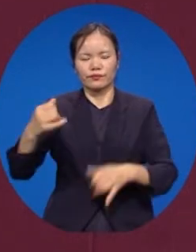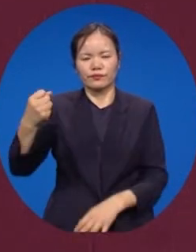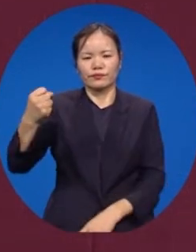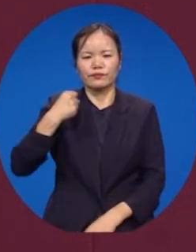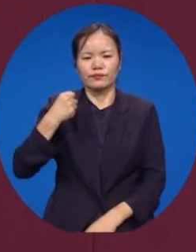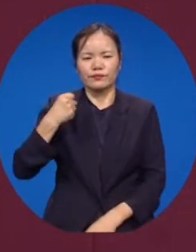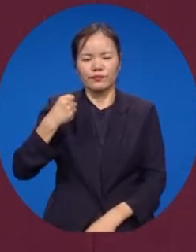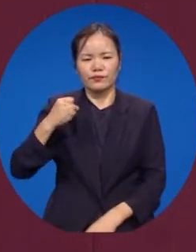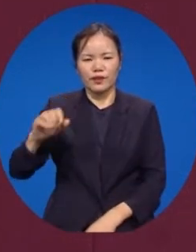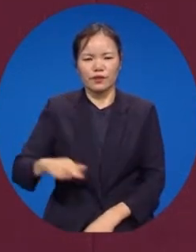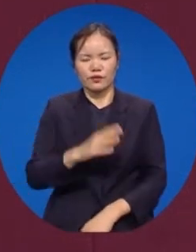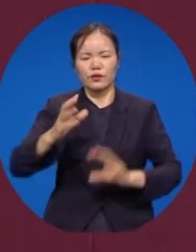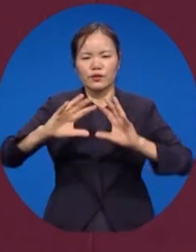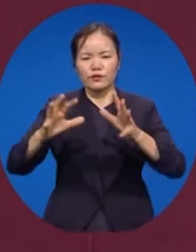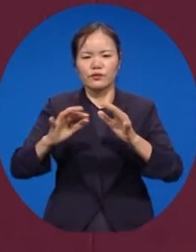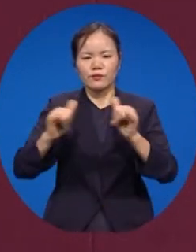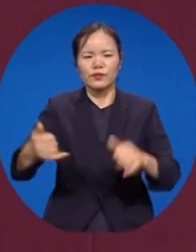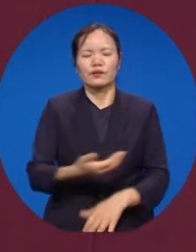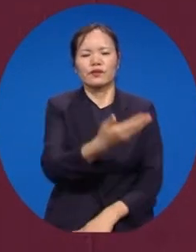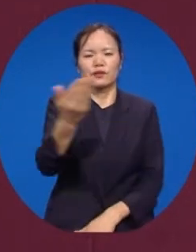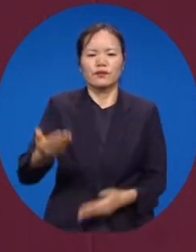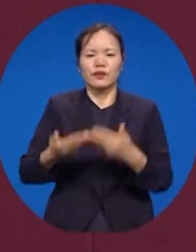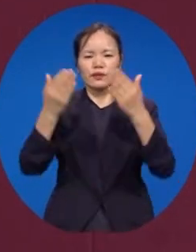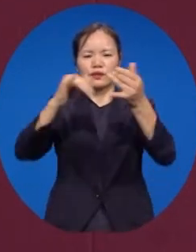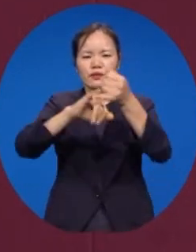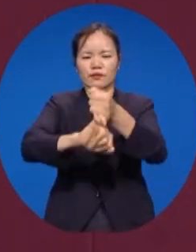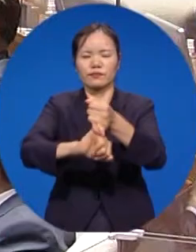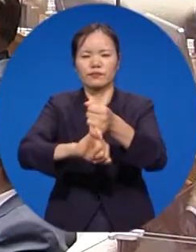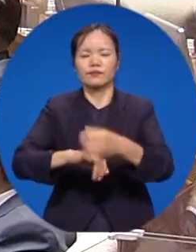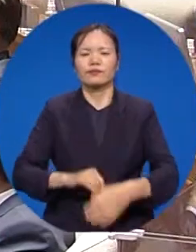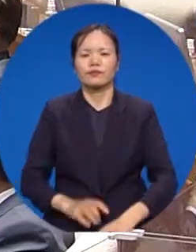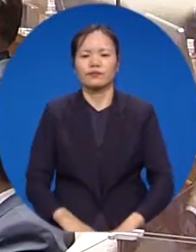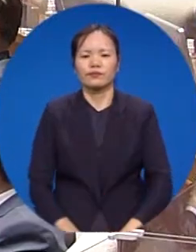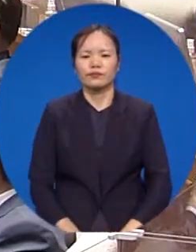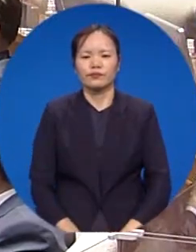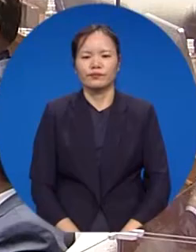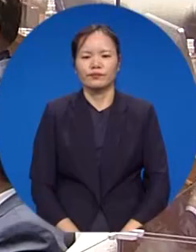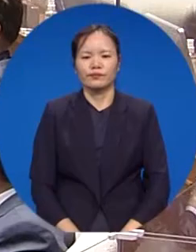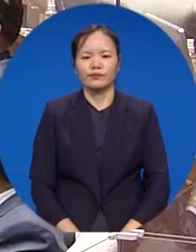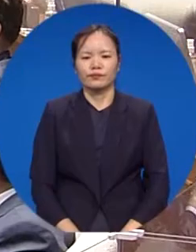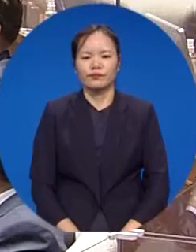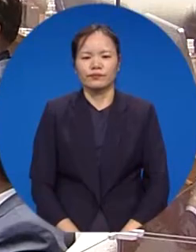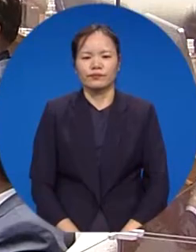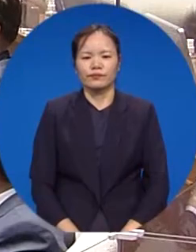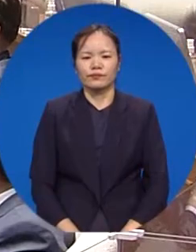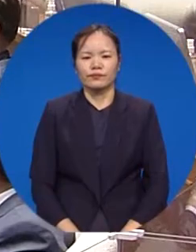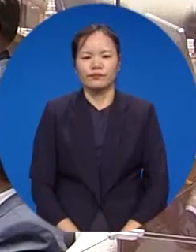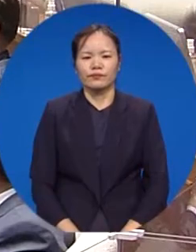우리 국민들에게 드리는 약속입니다.